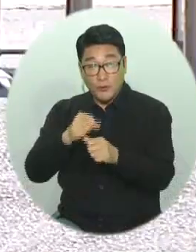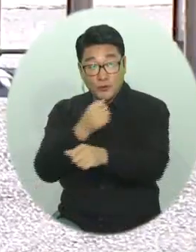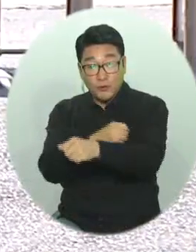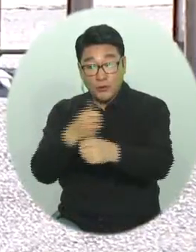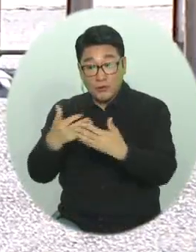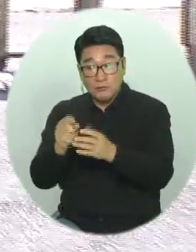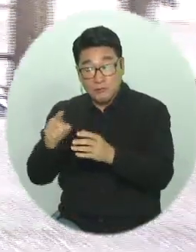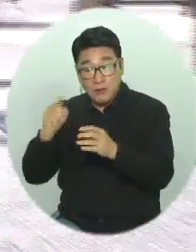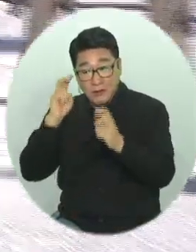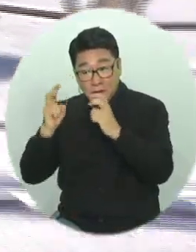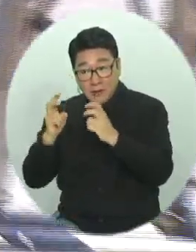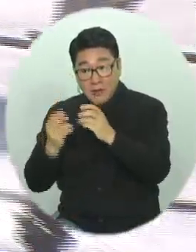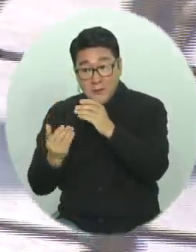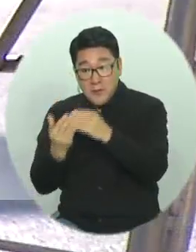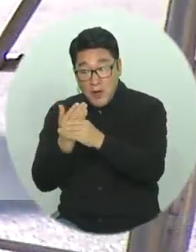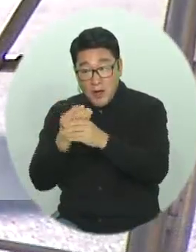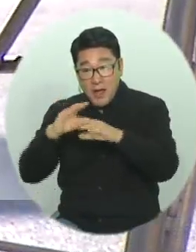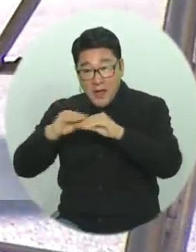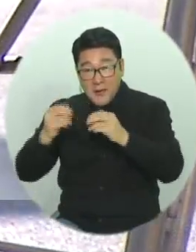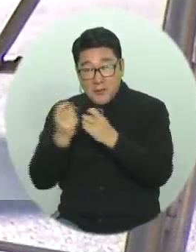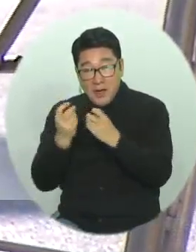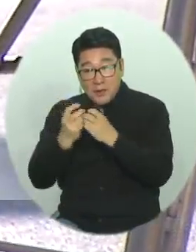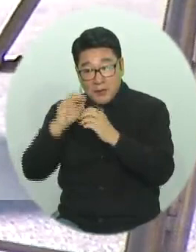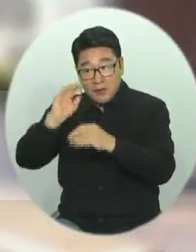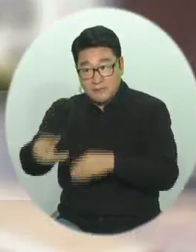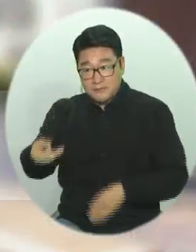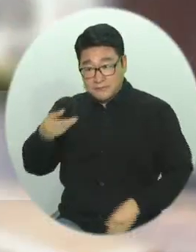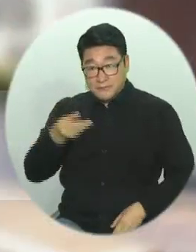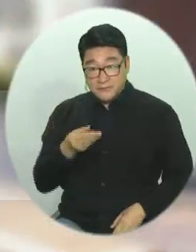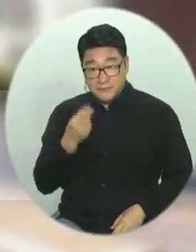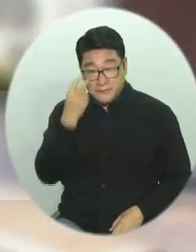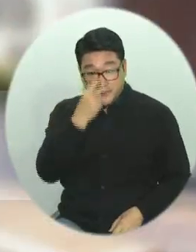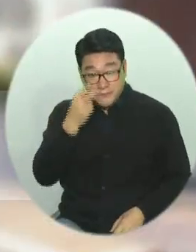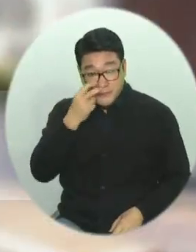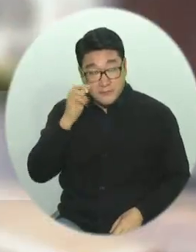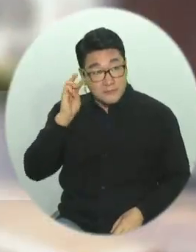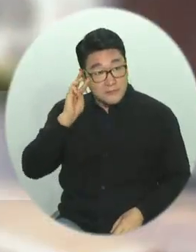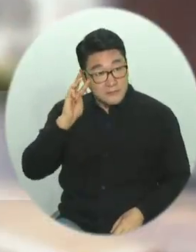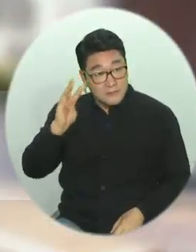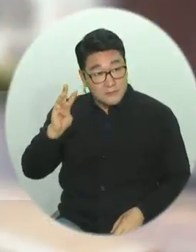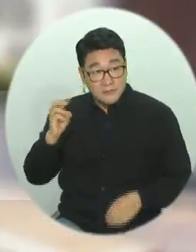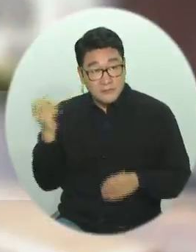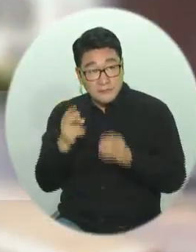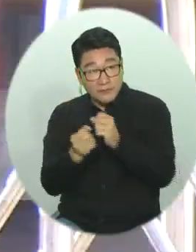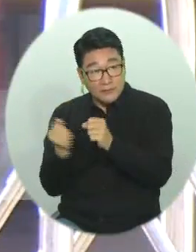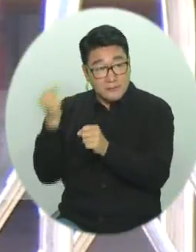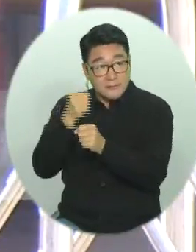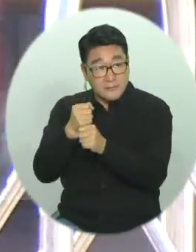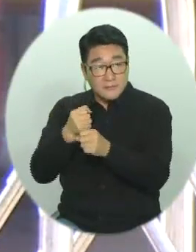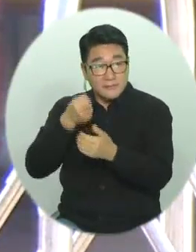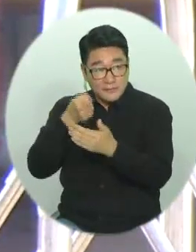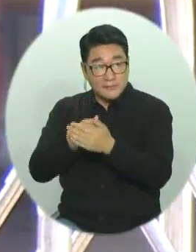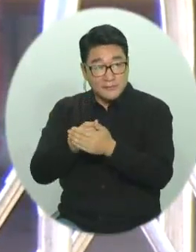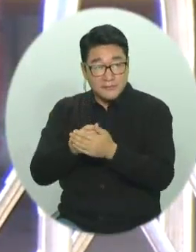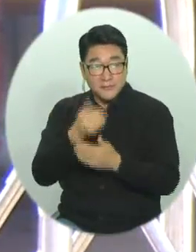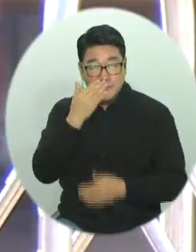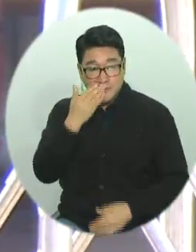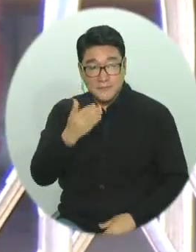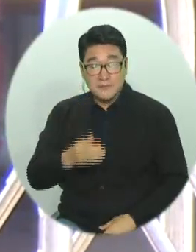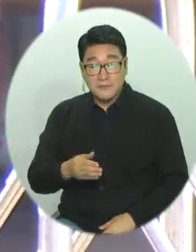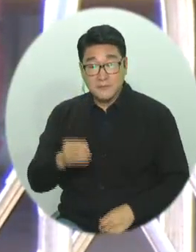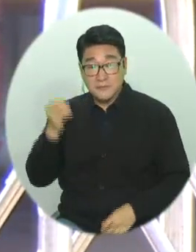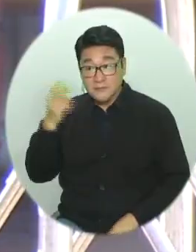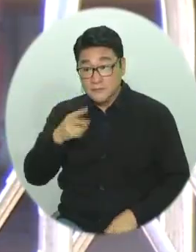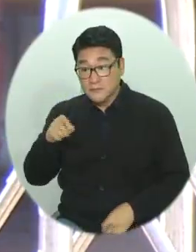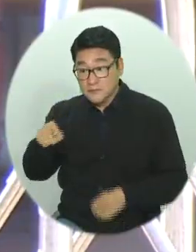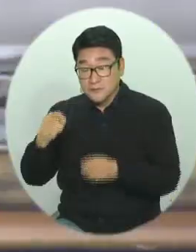광주지방고용노동청은 업체 측이 제출한 재발 방지 대책 등을 두고 심사를 벌여 길게는 나흘 안에 조업 재개 여부를 결정할 계획입니다.